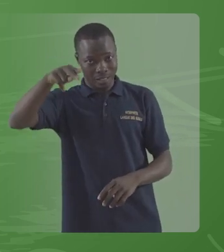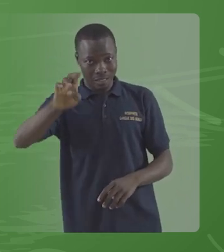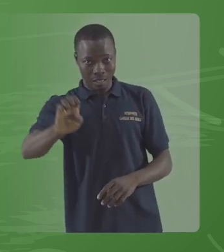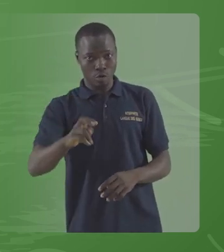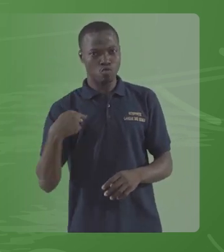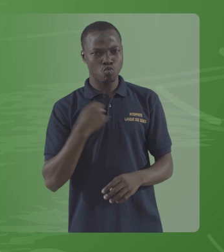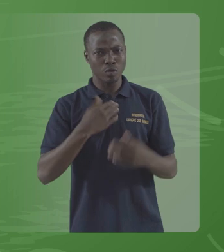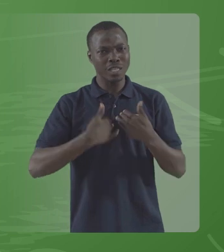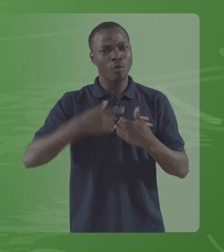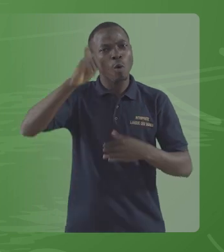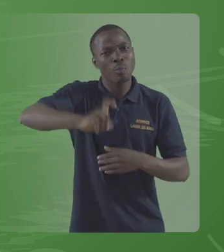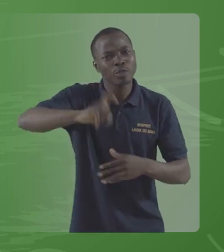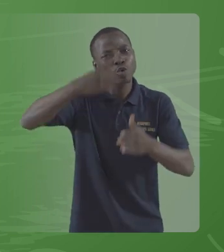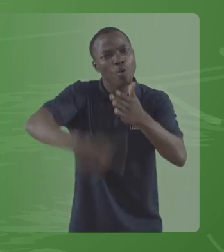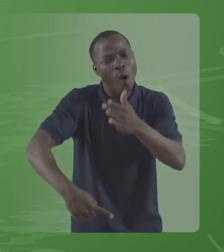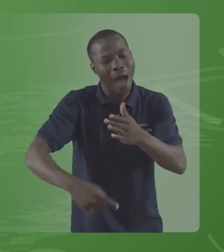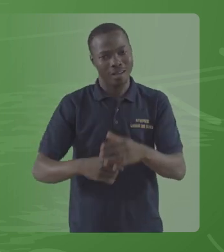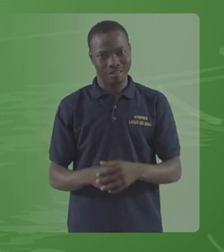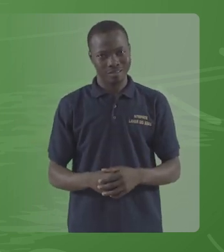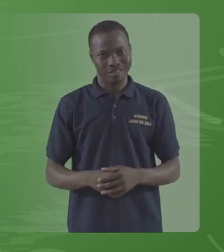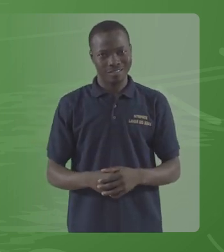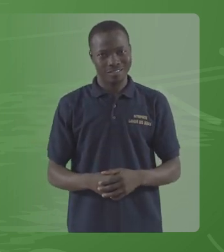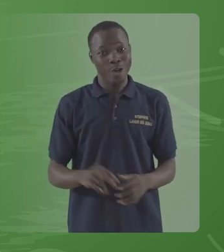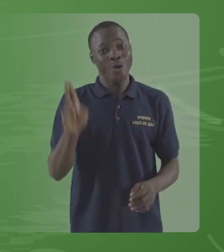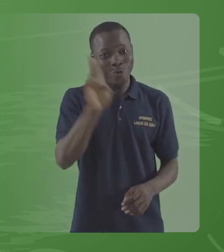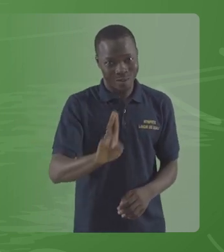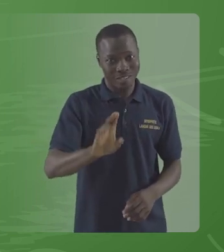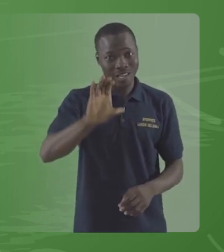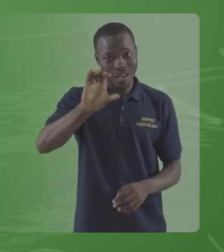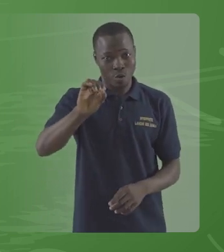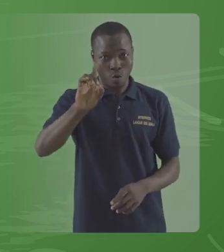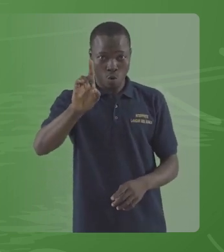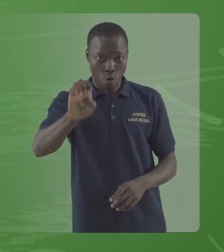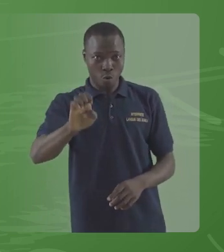nous avons besoin d'utiliser le code génétique.